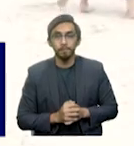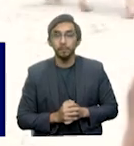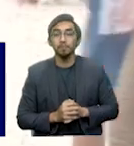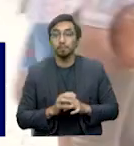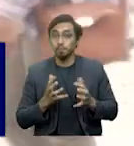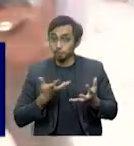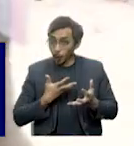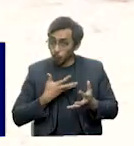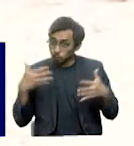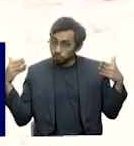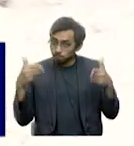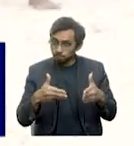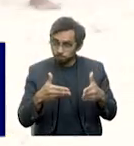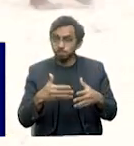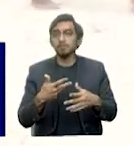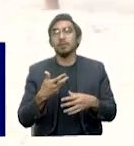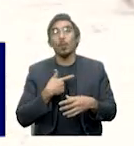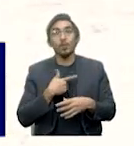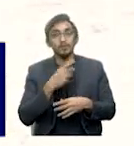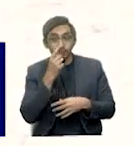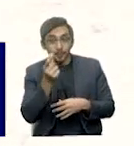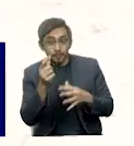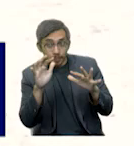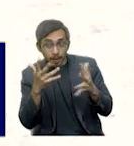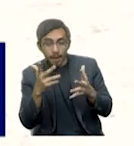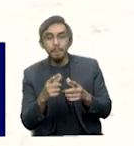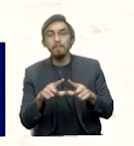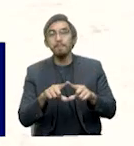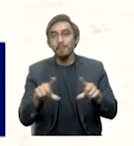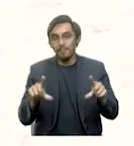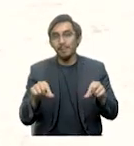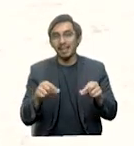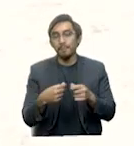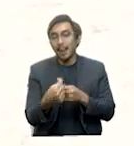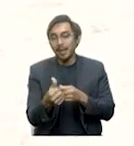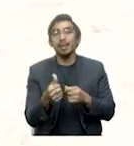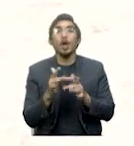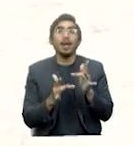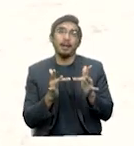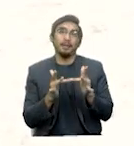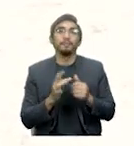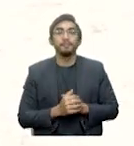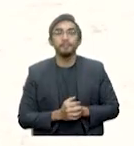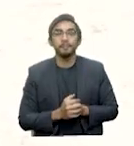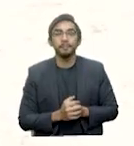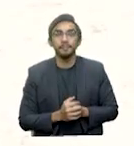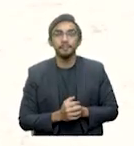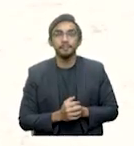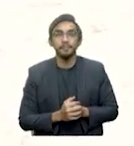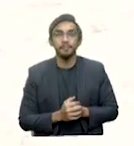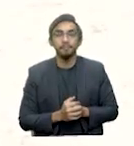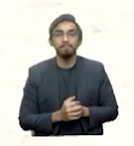ini, kami sarankan untuk membeli tiketnya terlebih dahulu di website resmi Ancol. Dan untuk para pengunjung yang akan menghabiskan waktu liburannya ini,